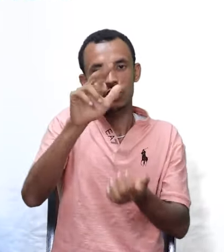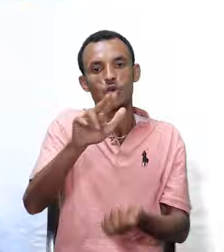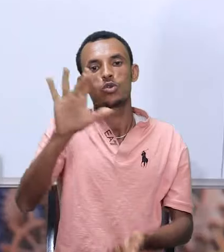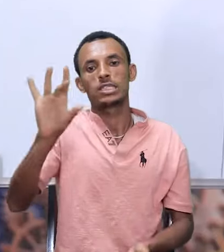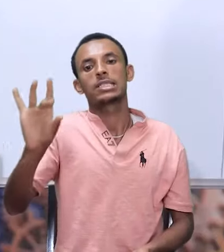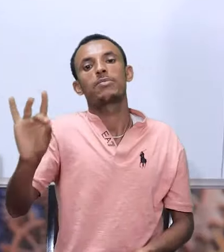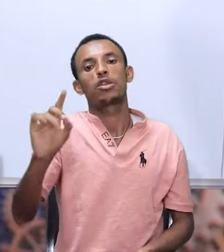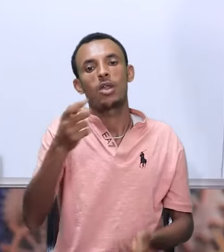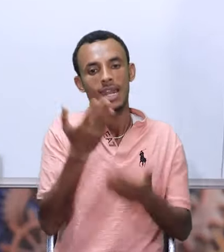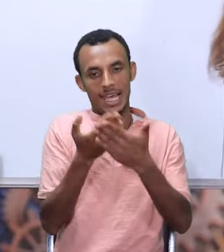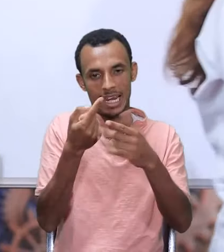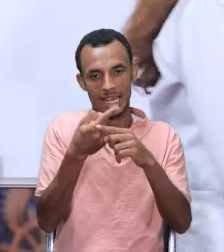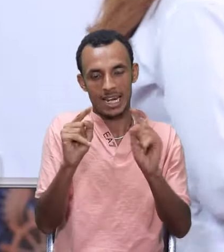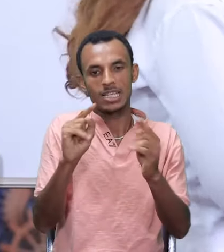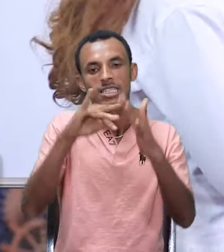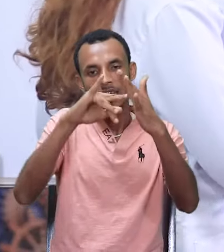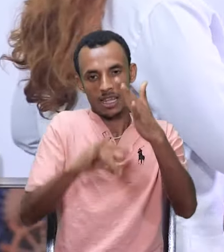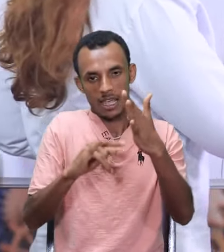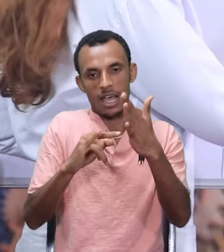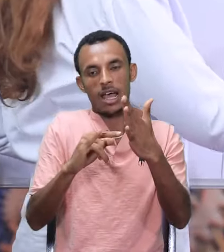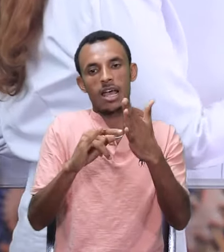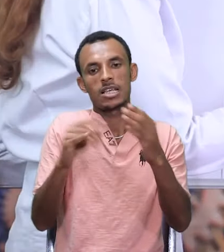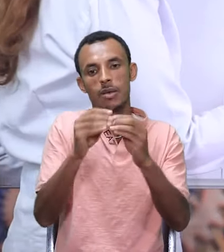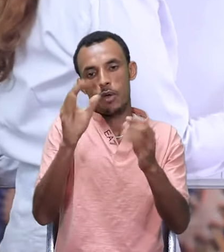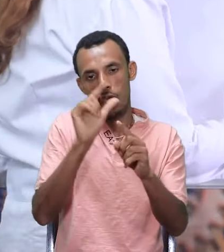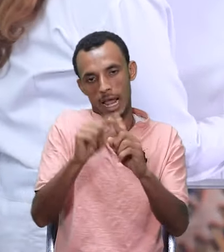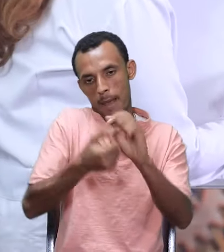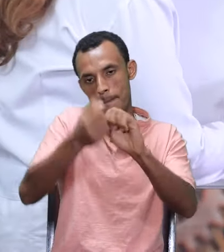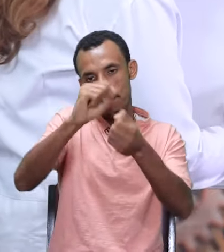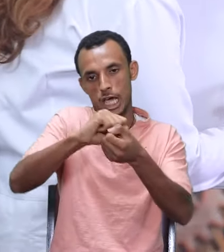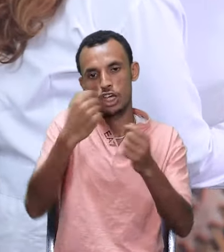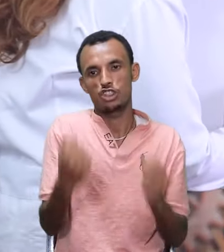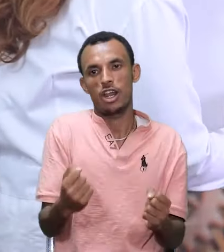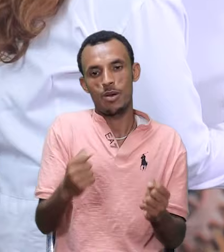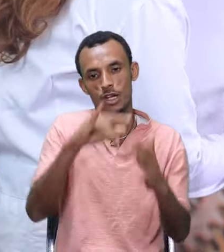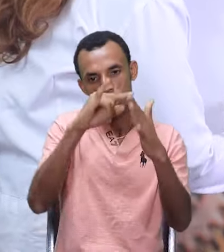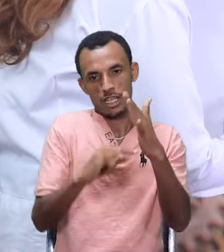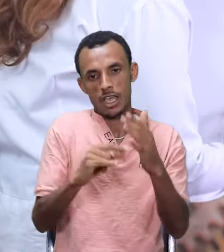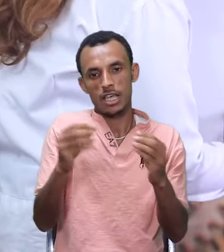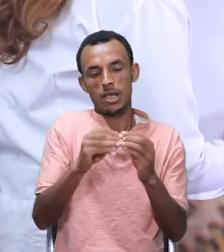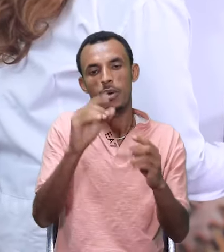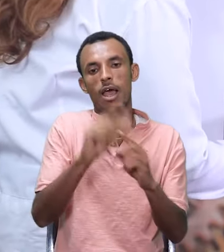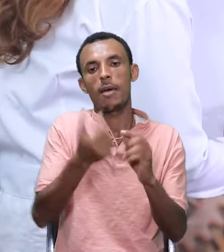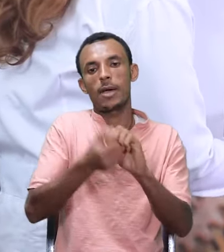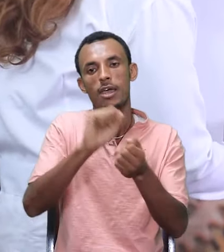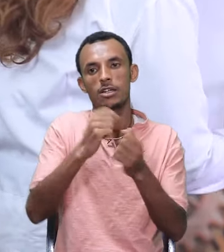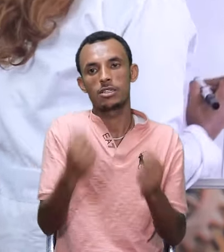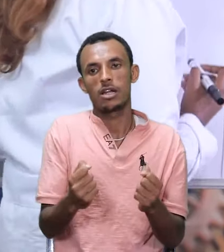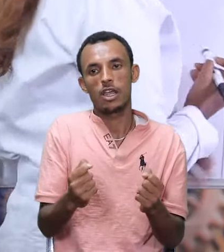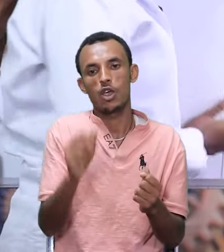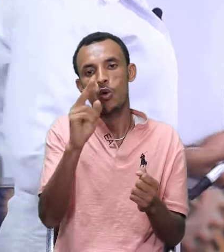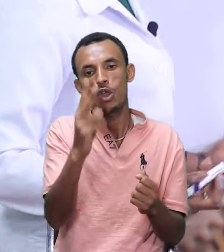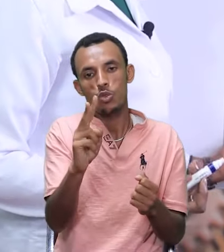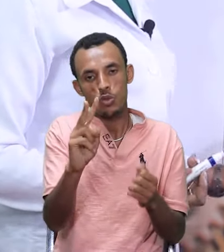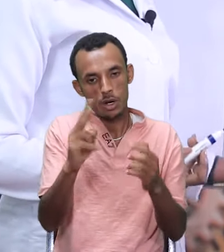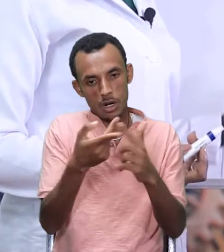ወደ አስርዮሽ። ነገር ግን ወደ ዝቅተኛ ሂሳባዊ ቃል መቀየር እንችላለን። ወደ ዝቅተኛ ሂሳባዊ ቃል ስንቀይር የሁለቱን የጋራ